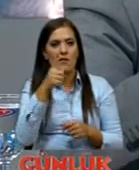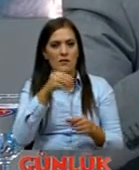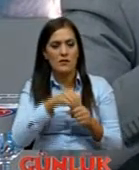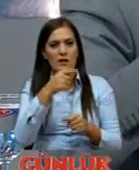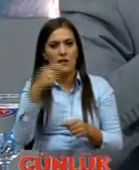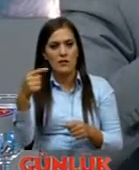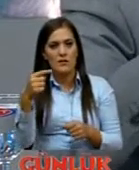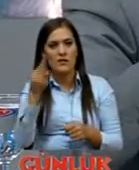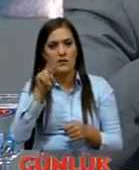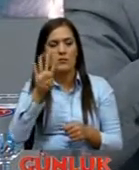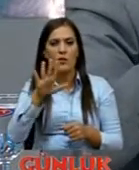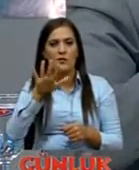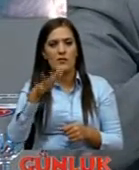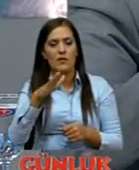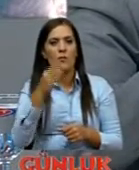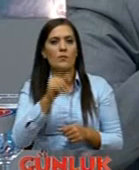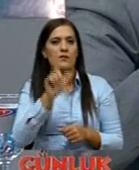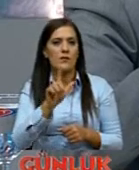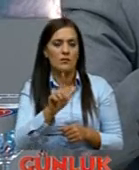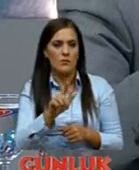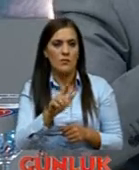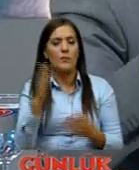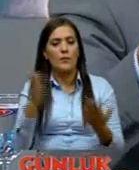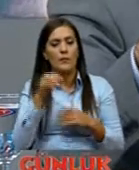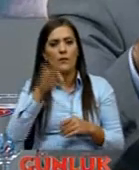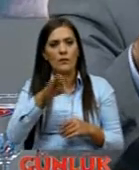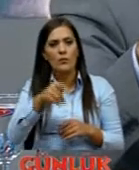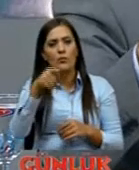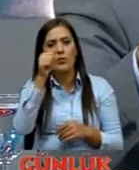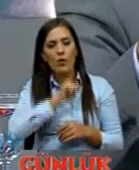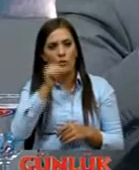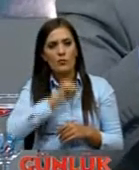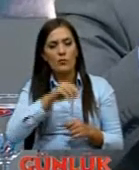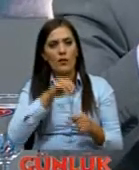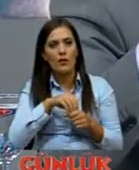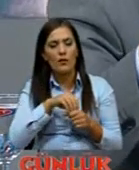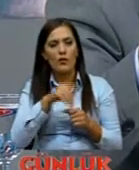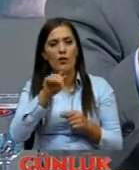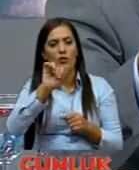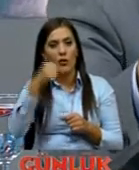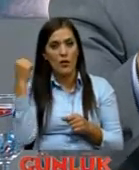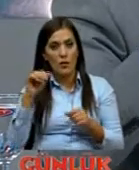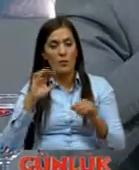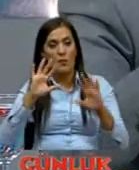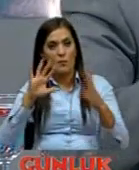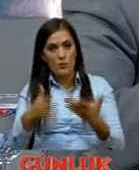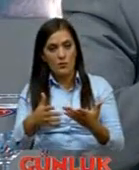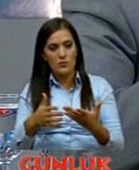makinesinde -24 civarında durması gerekiyor. Eğer şimdi bu dondurmanın dolabı arızalandı,